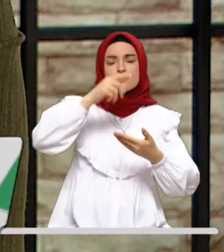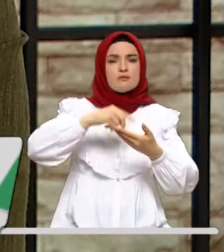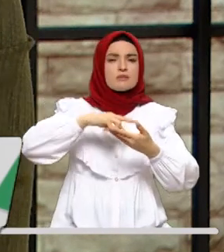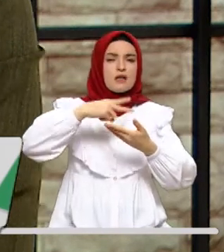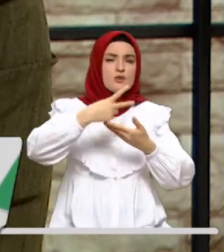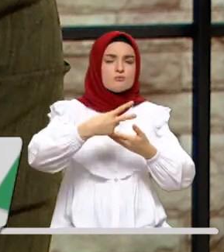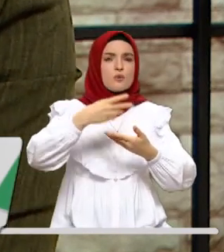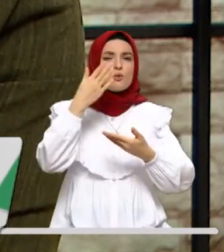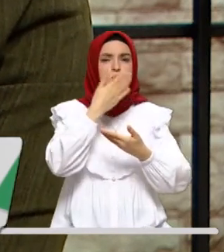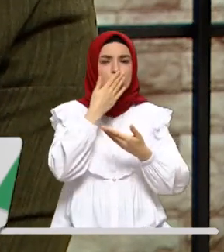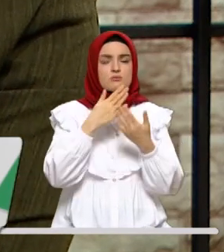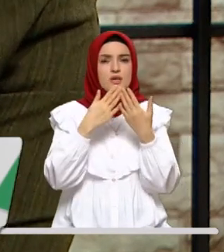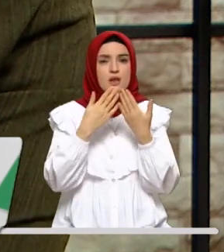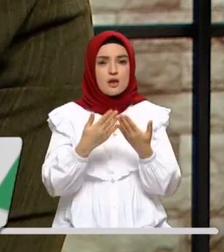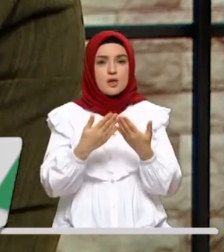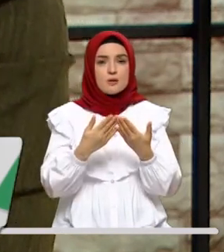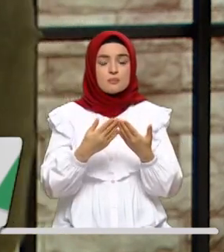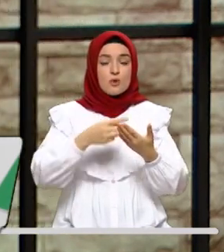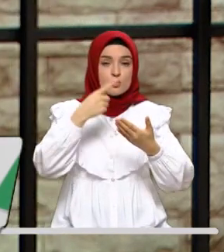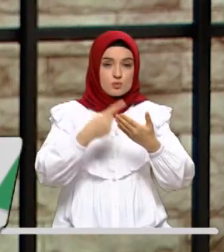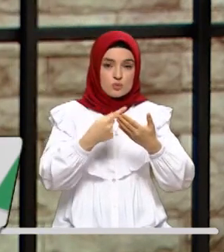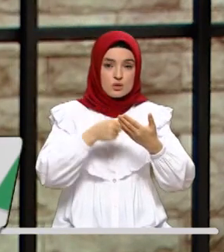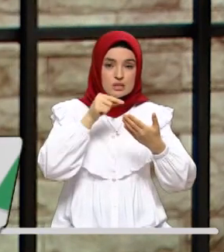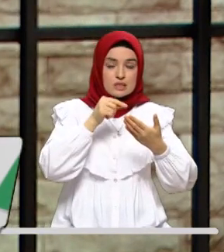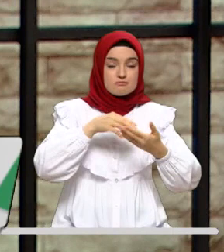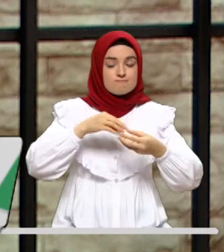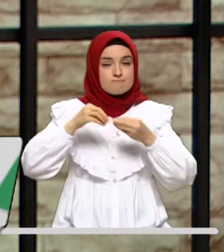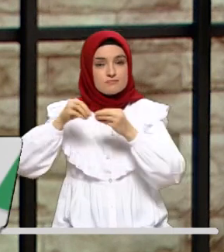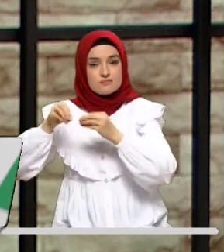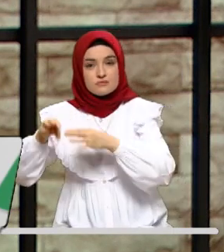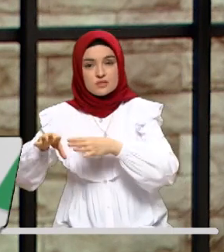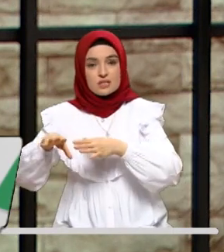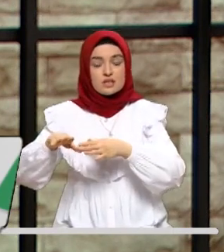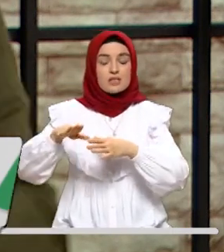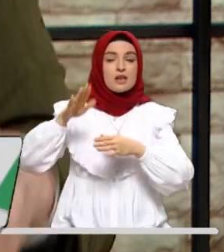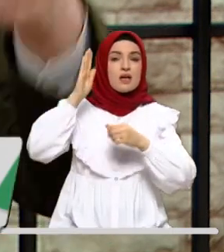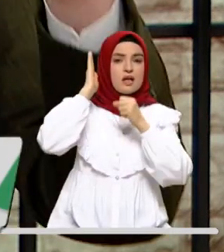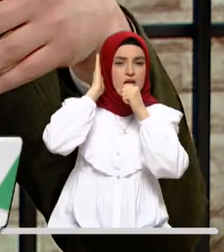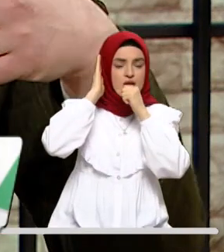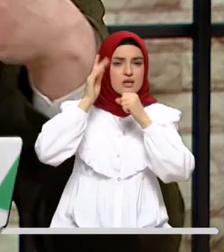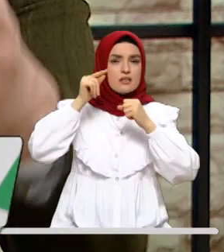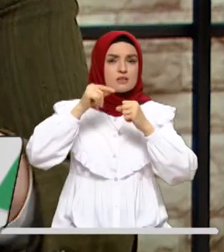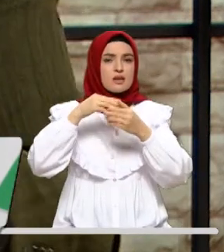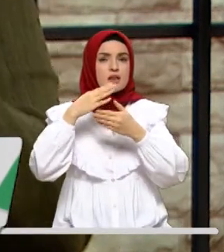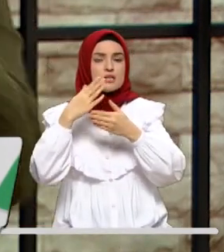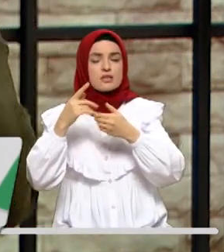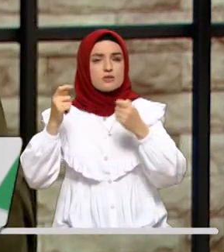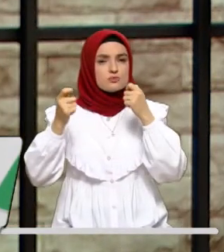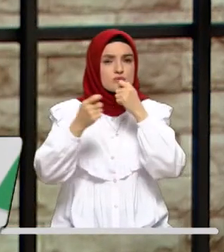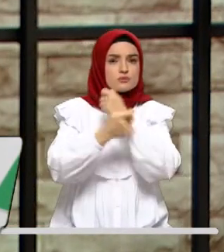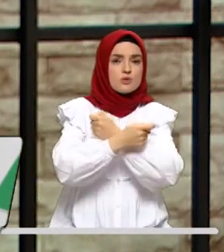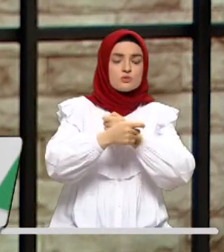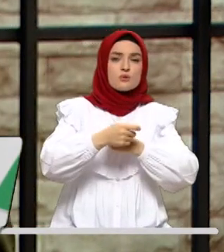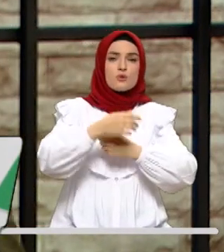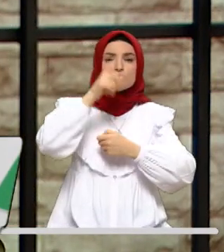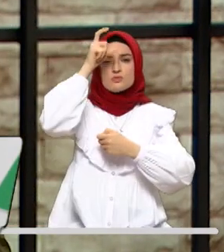okunur, Kur'an-ı Kerim'in aslı bırakılır. Hani bu memlekette ezanı Muhammediye de aslından gönderildi, Türkçe